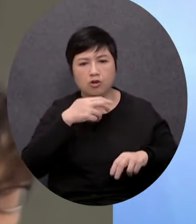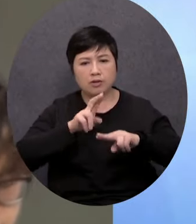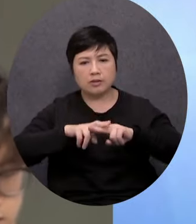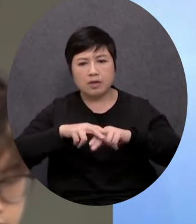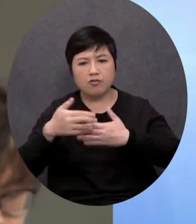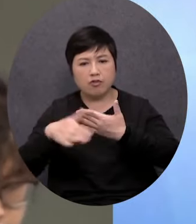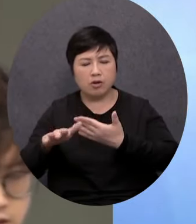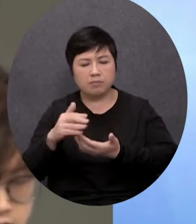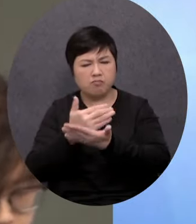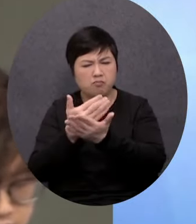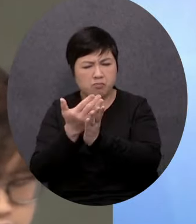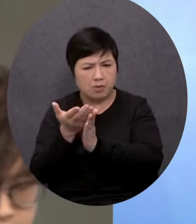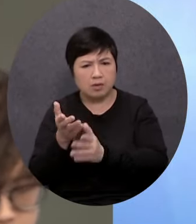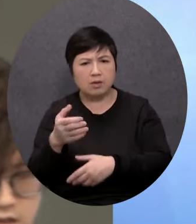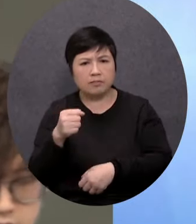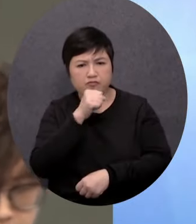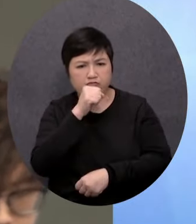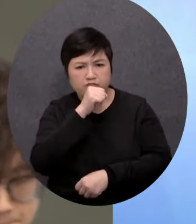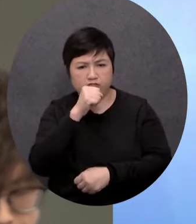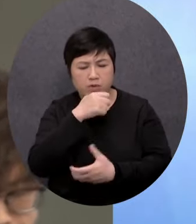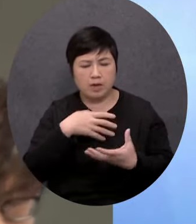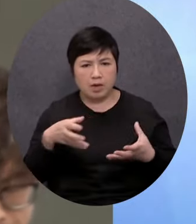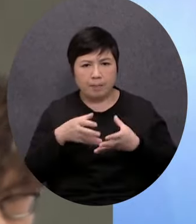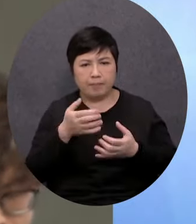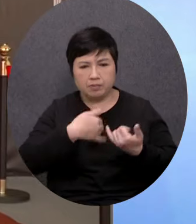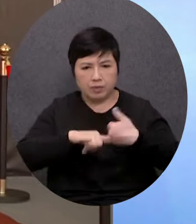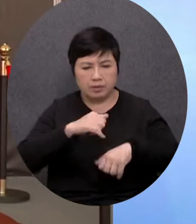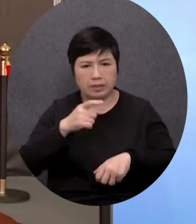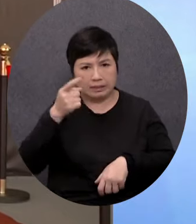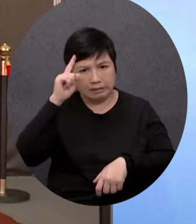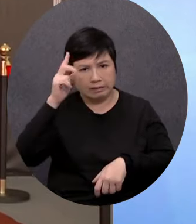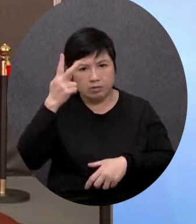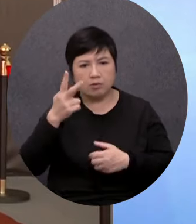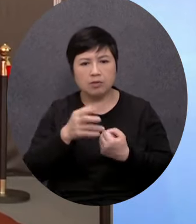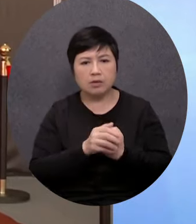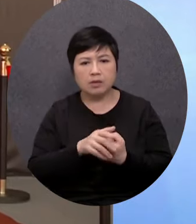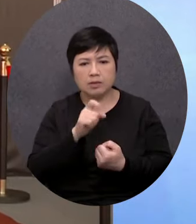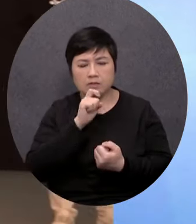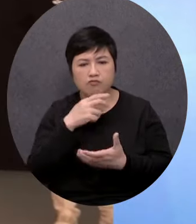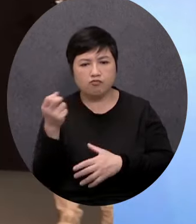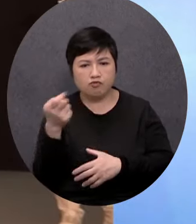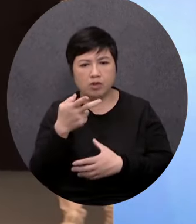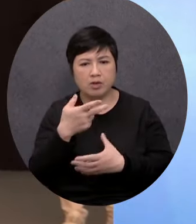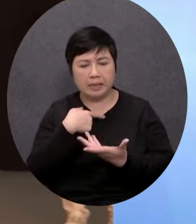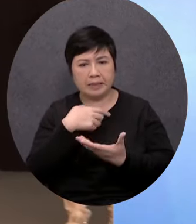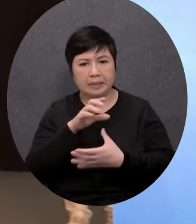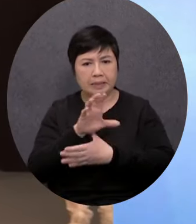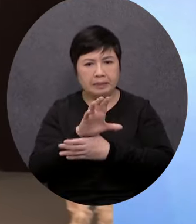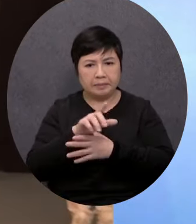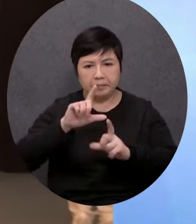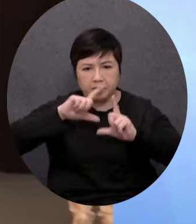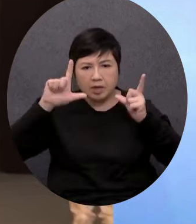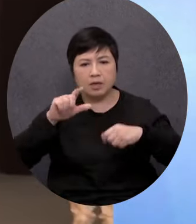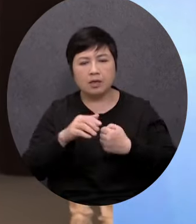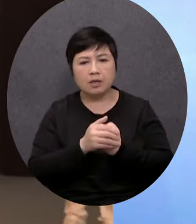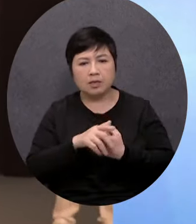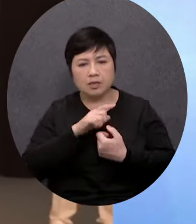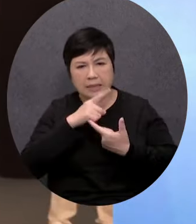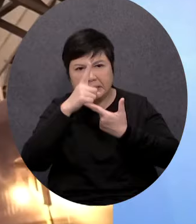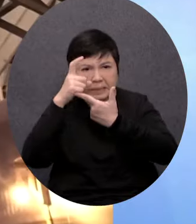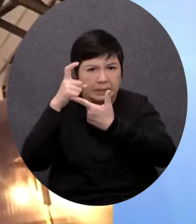不同年代歌手联成演出，为期两日。还有这个重塑经典电影场景的超时空打